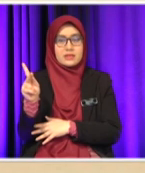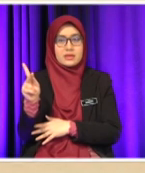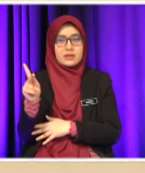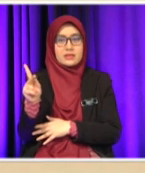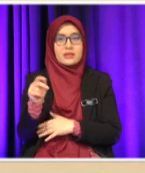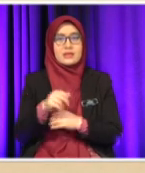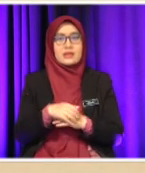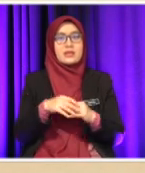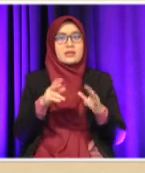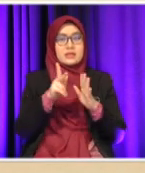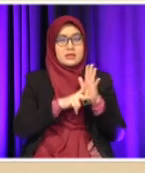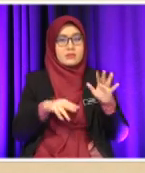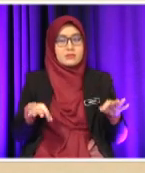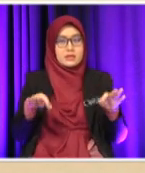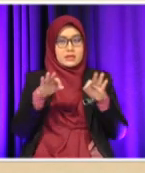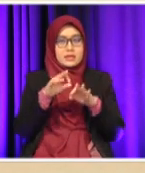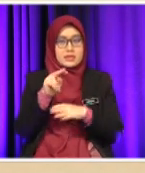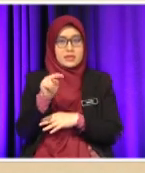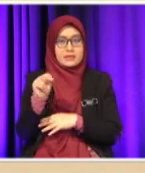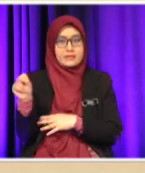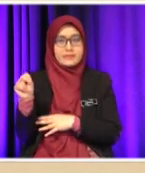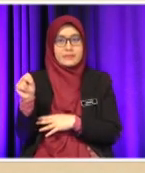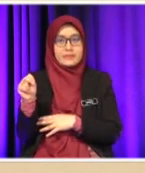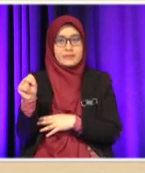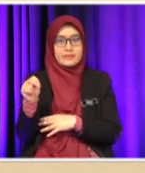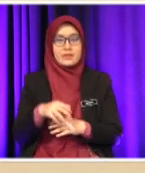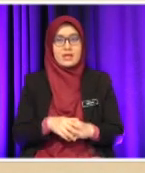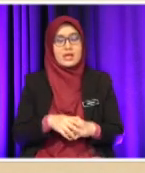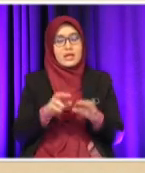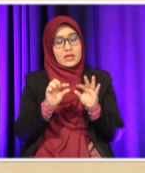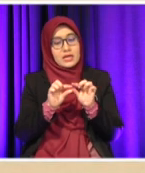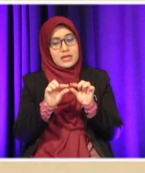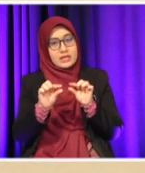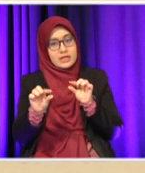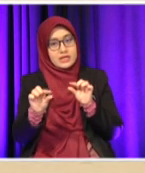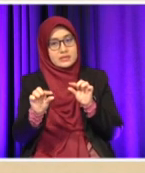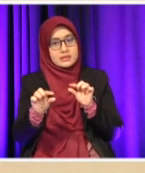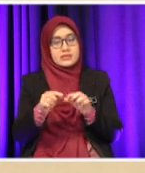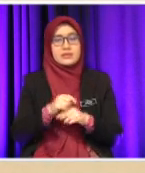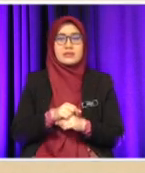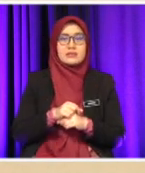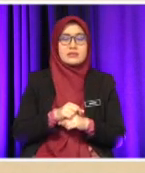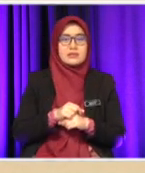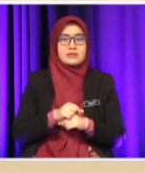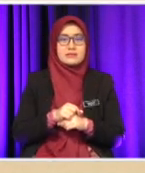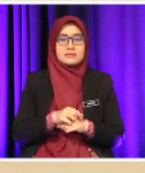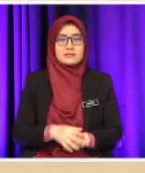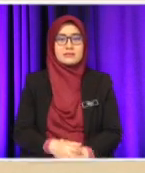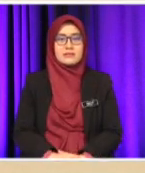atau langkah yang manis tidak berkaitan oke yang pertama menambahkan